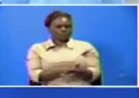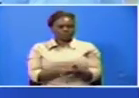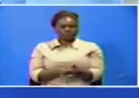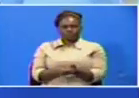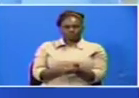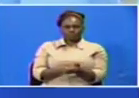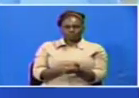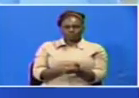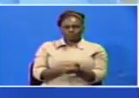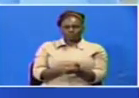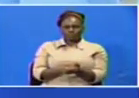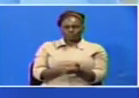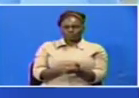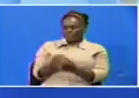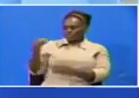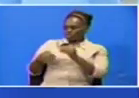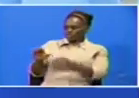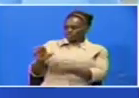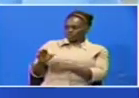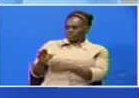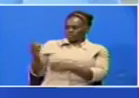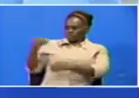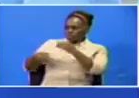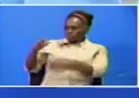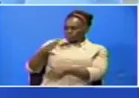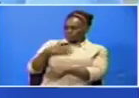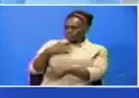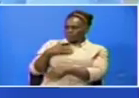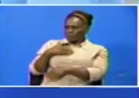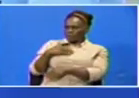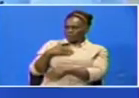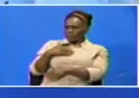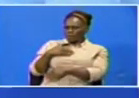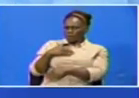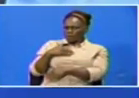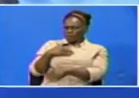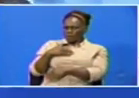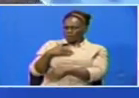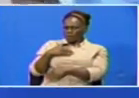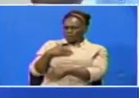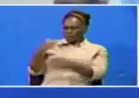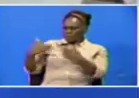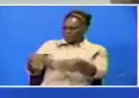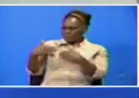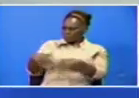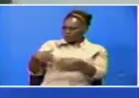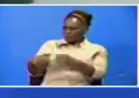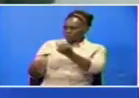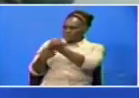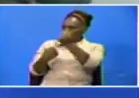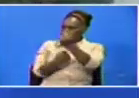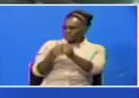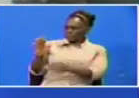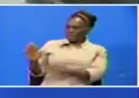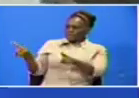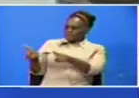Mchango wa msanii ni upi? Mchango wa msanii labda ni ku encourage watu ambao pia ni mafanzo wake, na vile